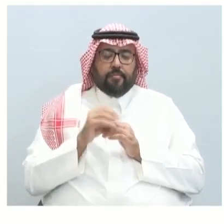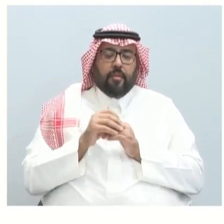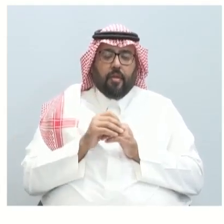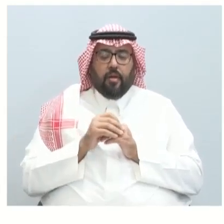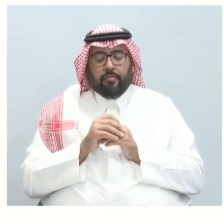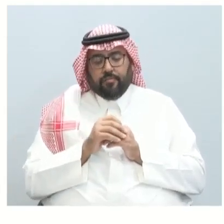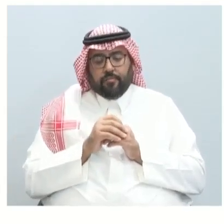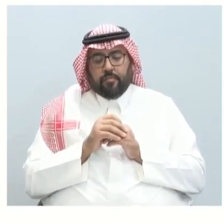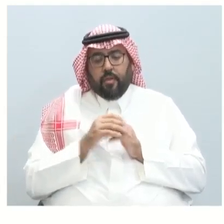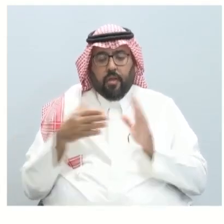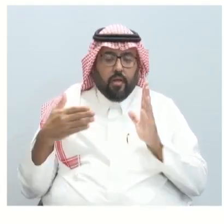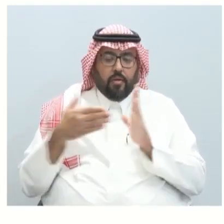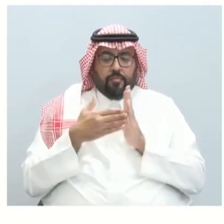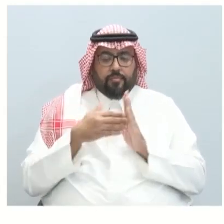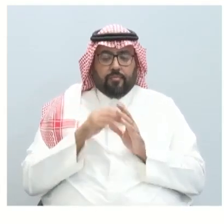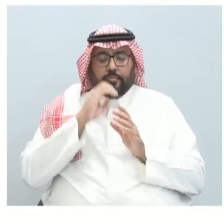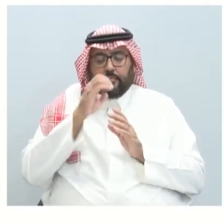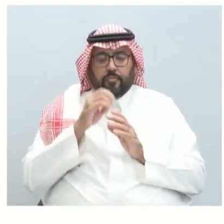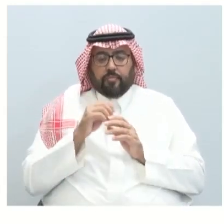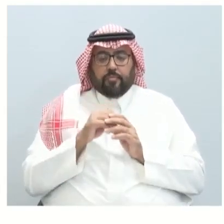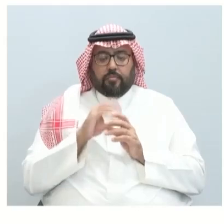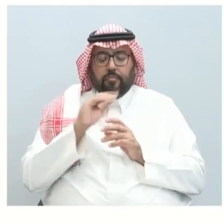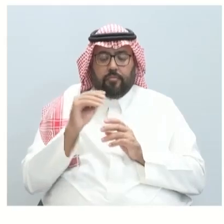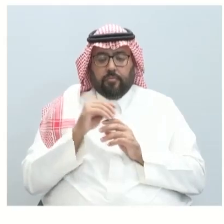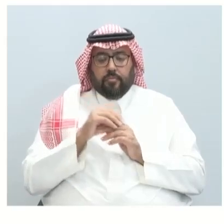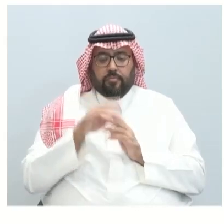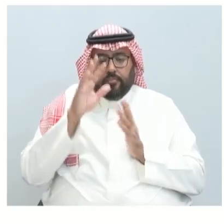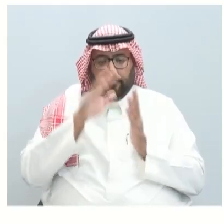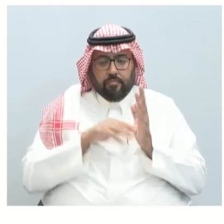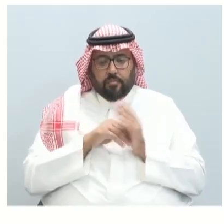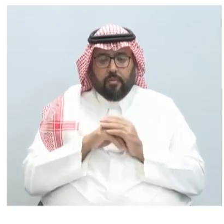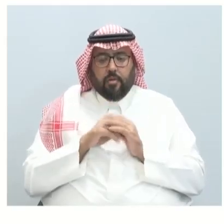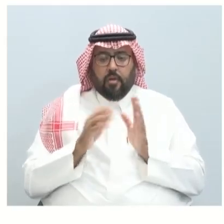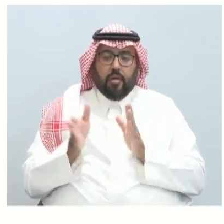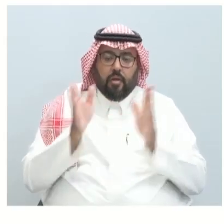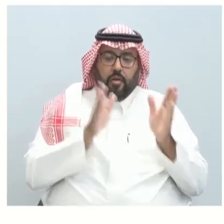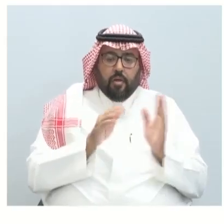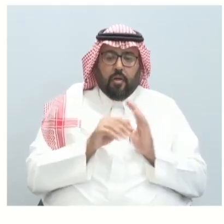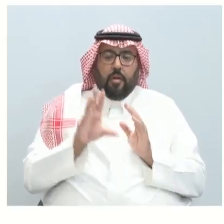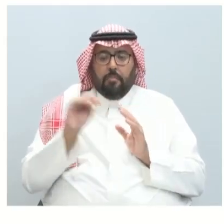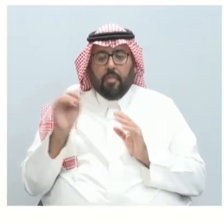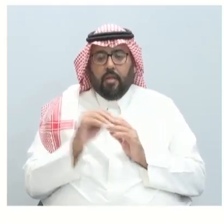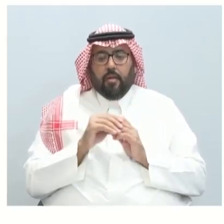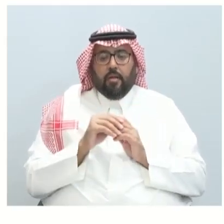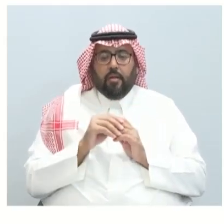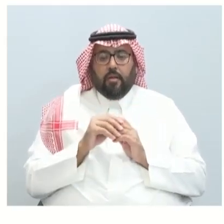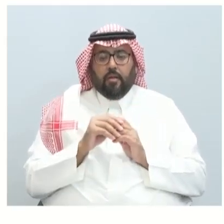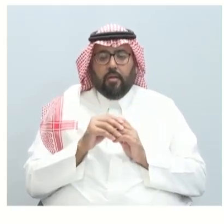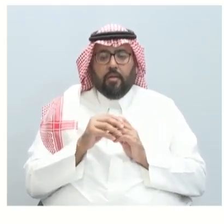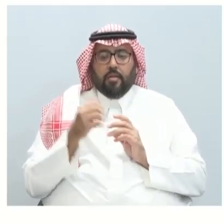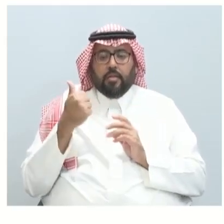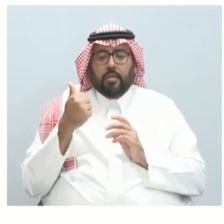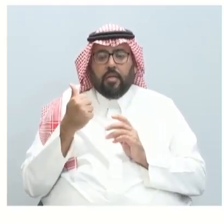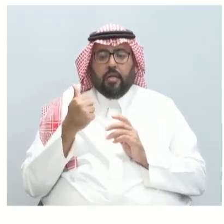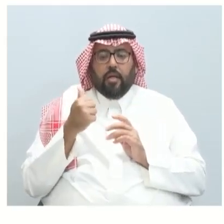ابنائي وبناتي نكون وصلنا الى اجابه هذا المثال واستعرضناه واياكم لدينا مثالا سادس